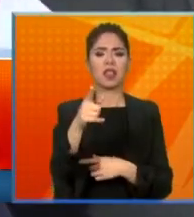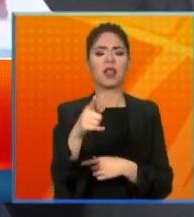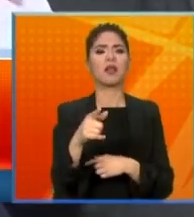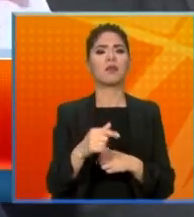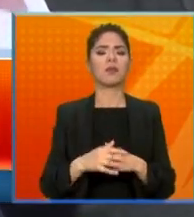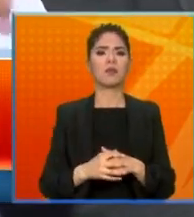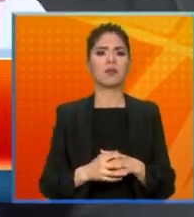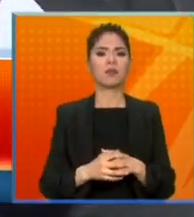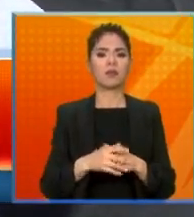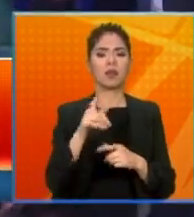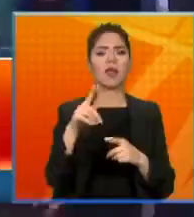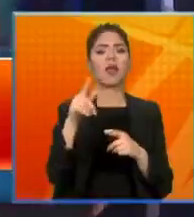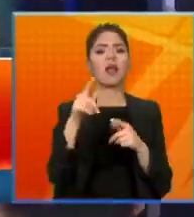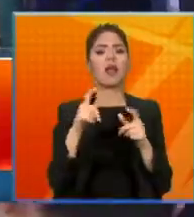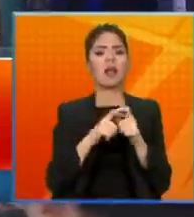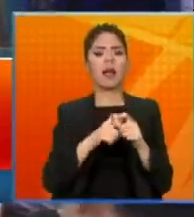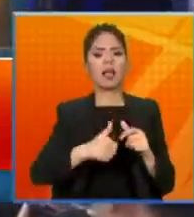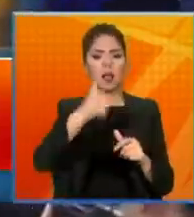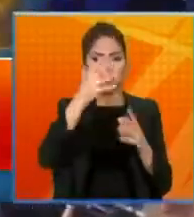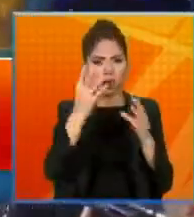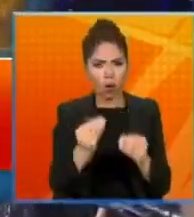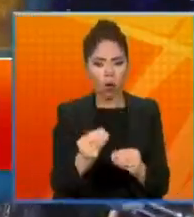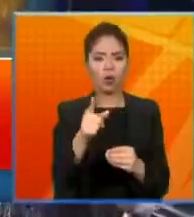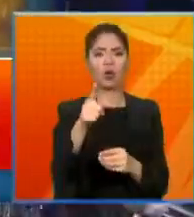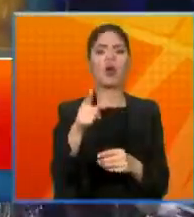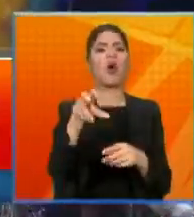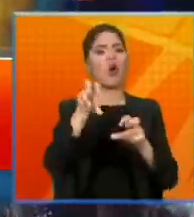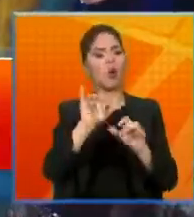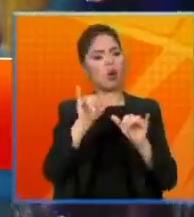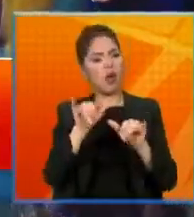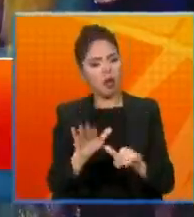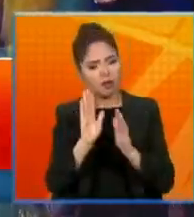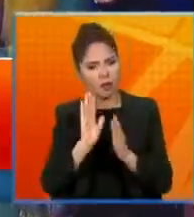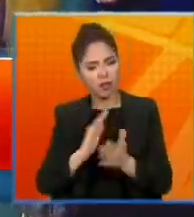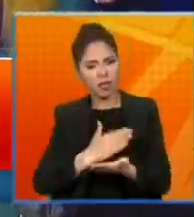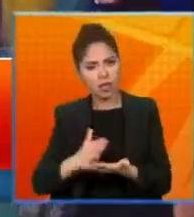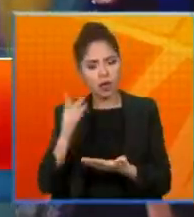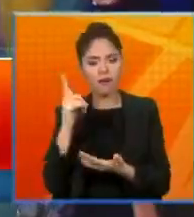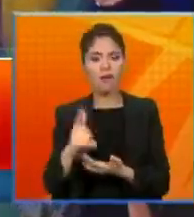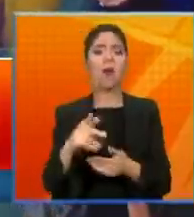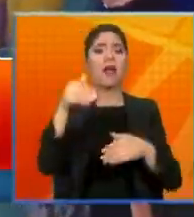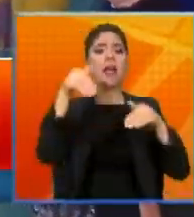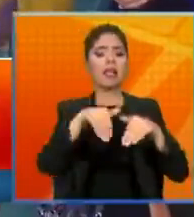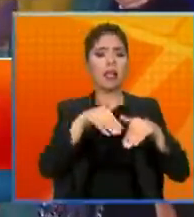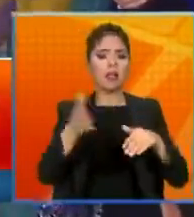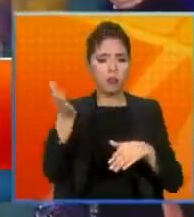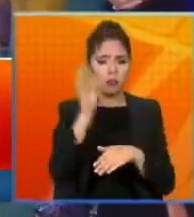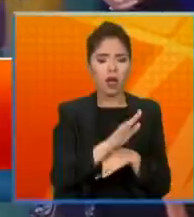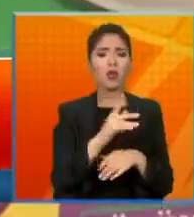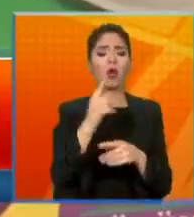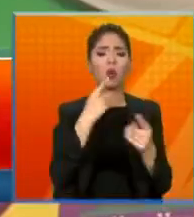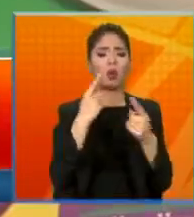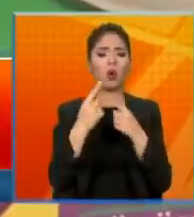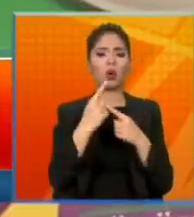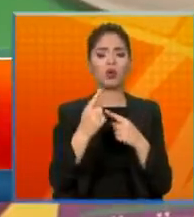başkanlığa getirildi. Pervin Buldan'sa koltuğunu korudu. Sancar, seçimin ardından yaptığı konuşmada kendinden öncekileri